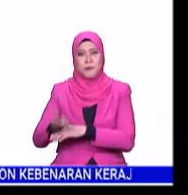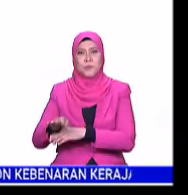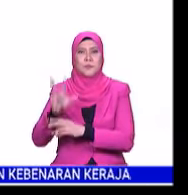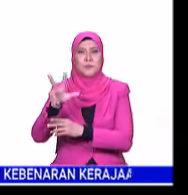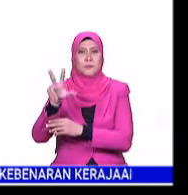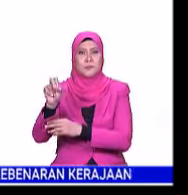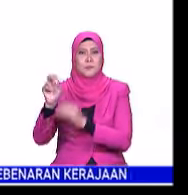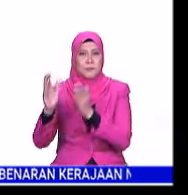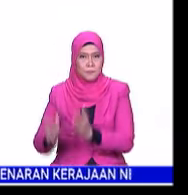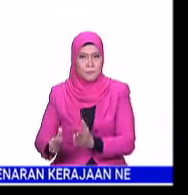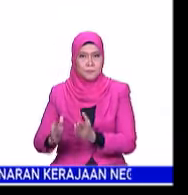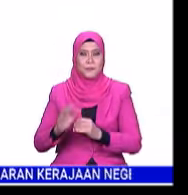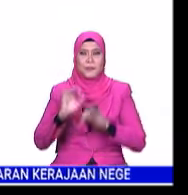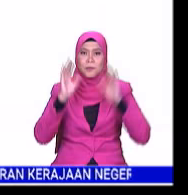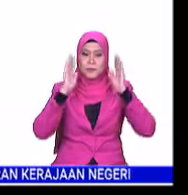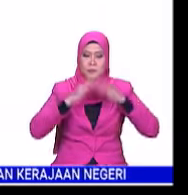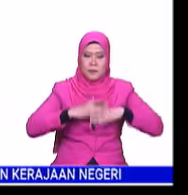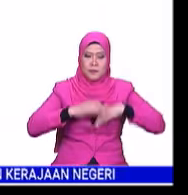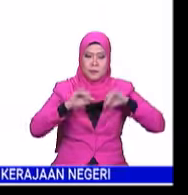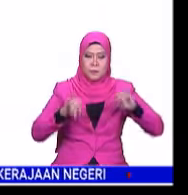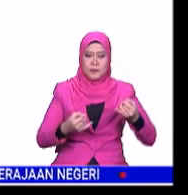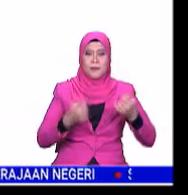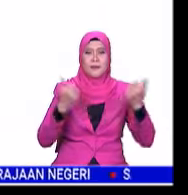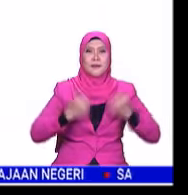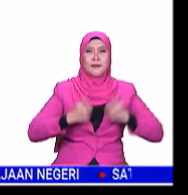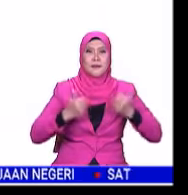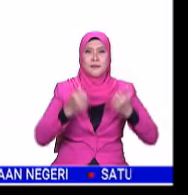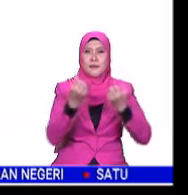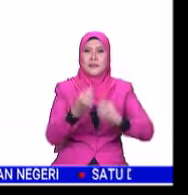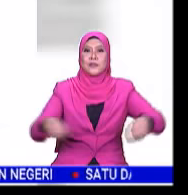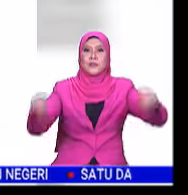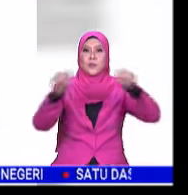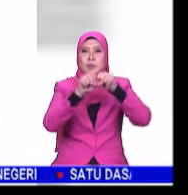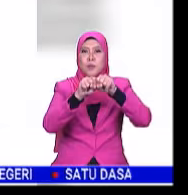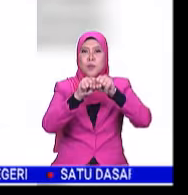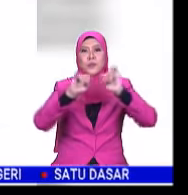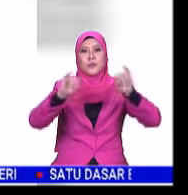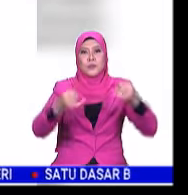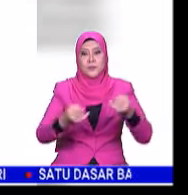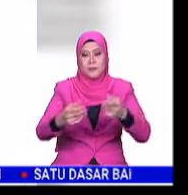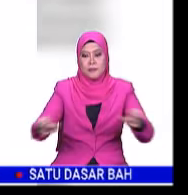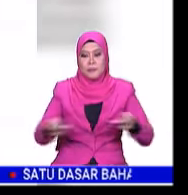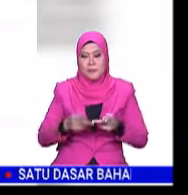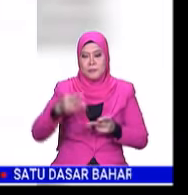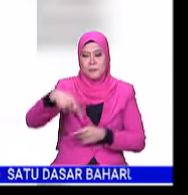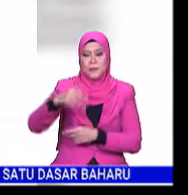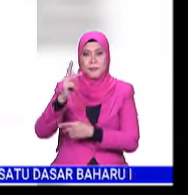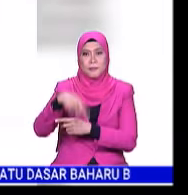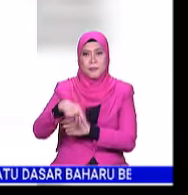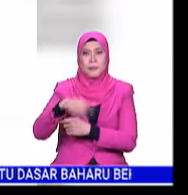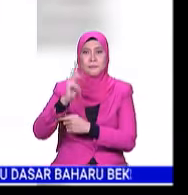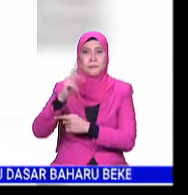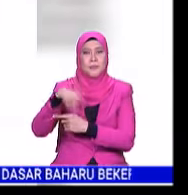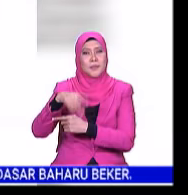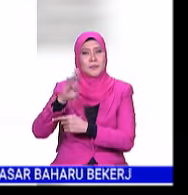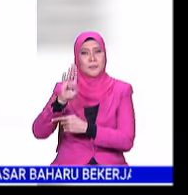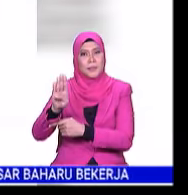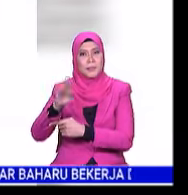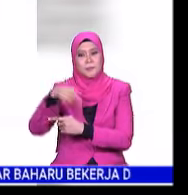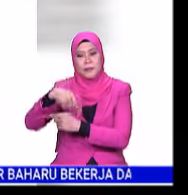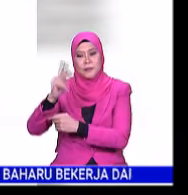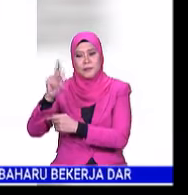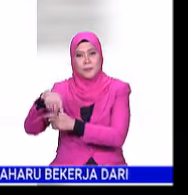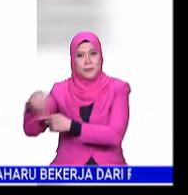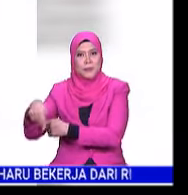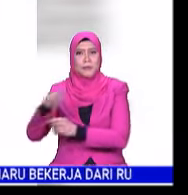orang. Selain itu, solat Jumaat dan solat Aidil Adha di Surau Jumaat kawasan PKP, PKPB dan PKPP